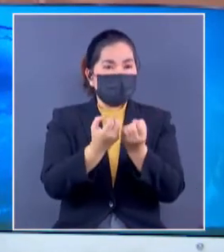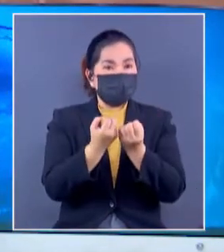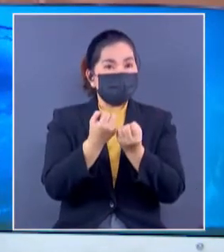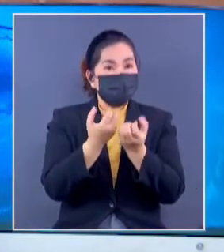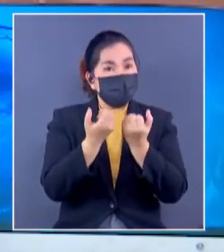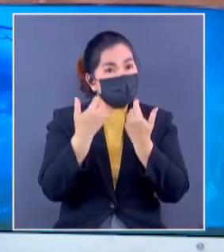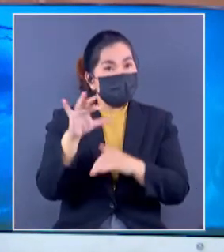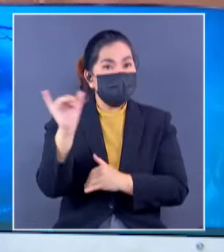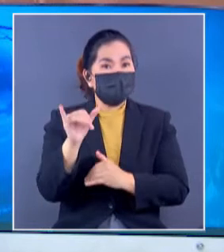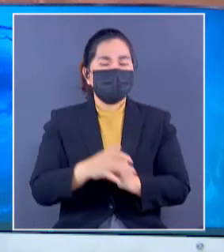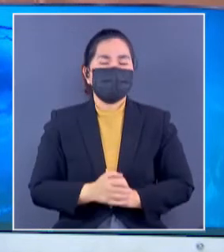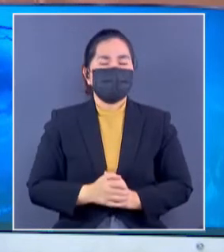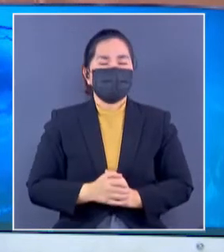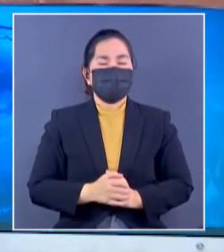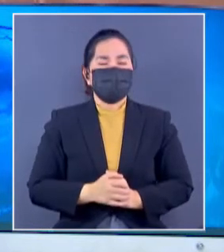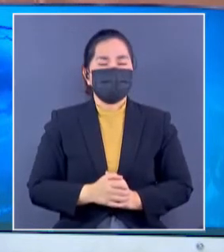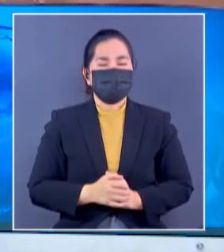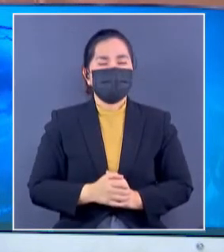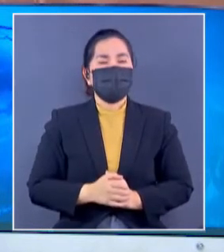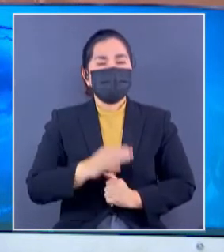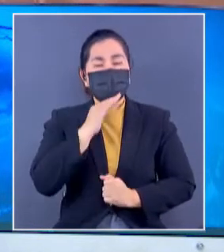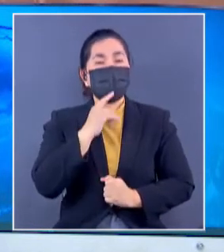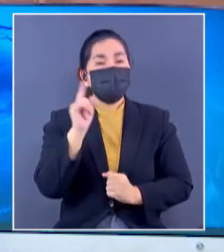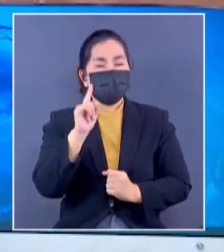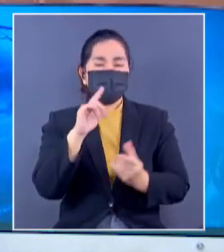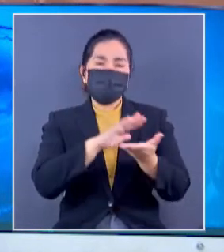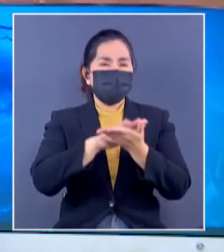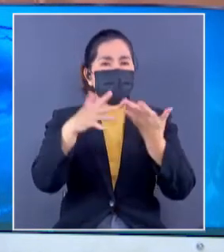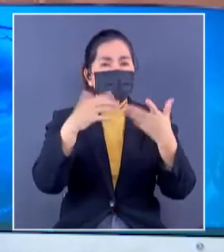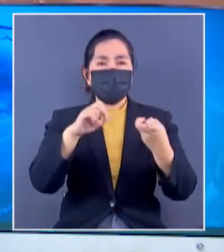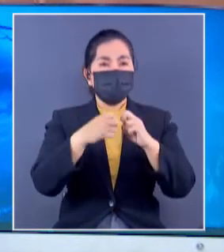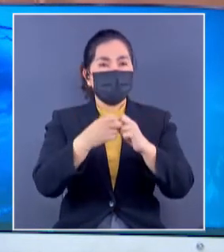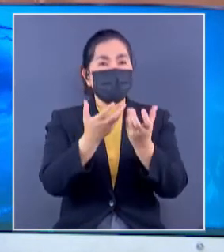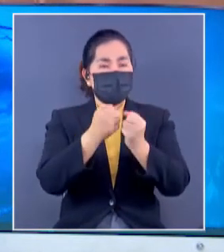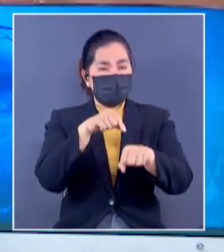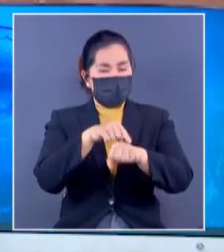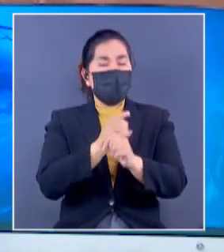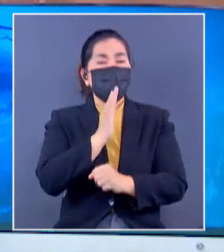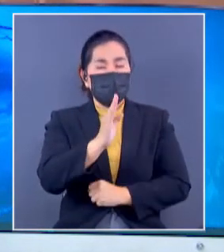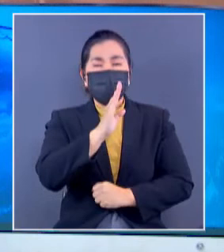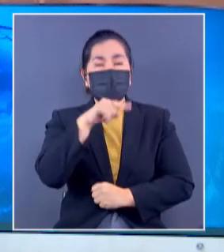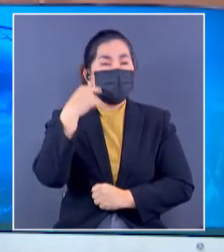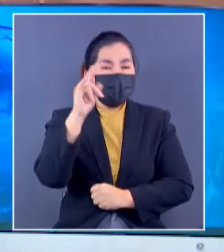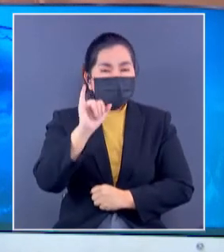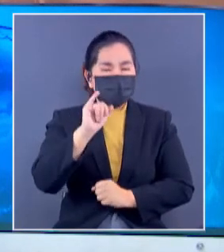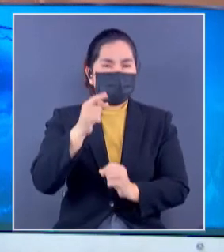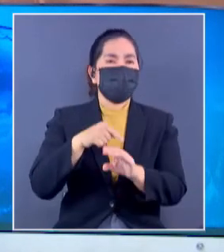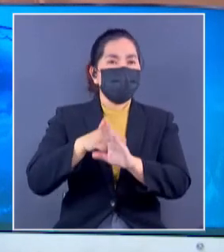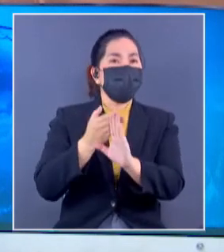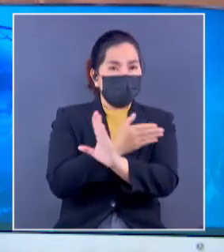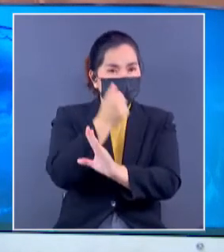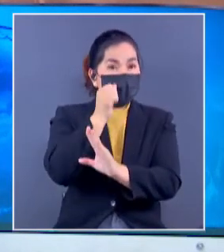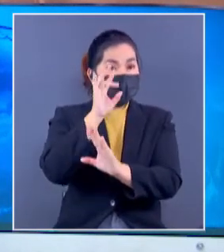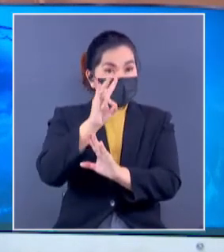าก็มี ผูกกับบัตรประชาชนหรือยังถ้าผูกแล้วก็รอรับได้เลยถ้ายังไม่ผูกก็ไปจัดการซะแต่ว่าถ้าหลังจากนี้ถ้าเกินกำหนดเวลา